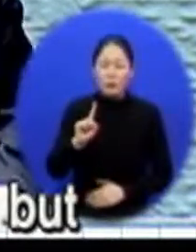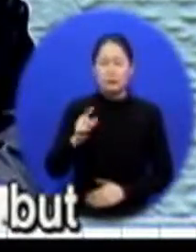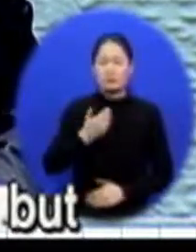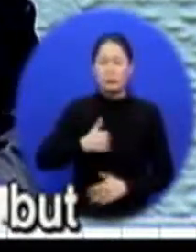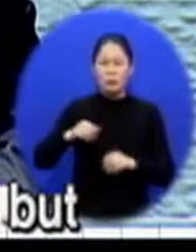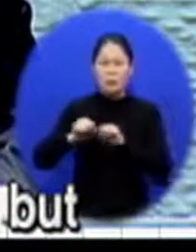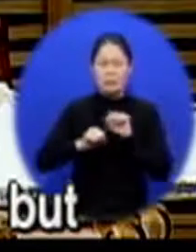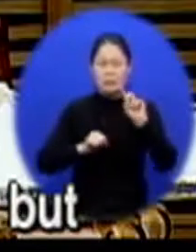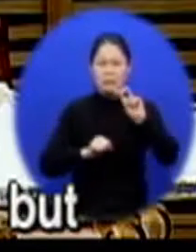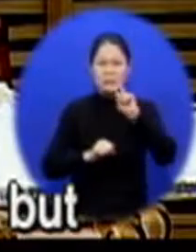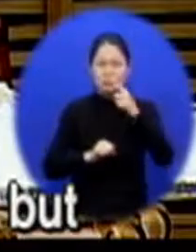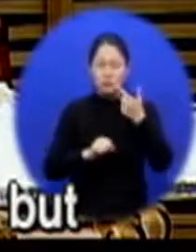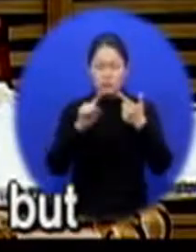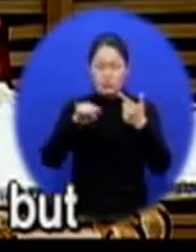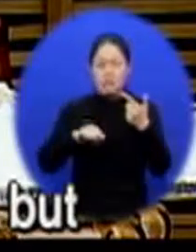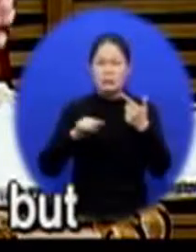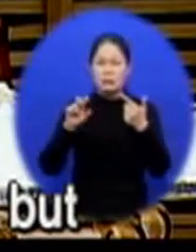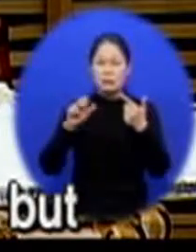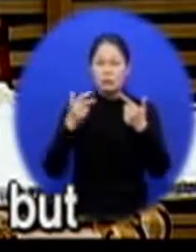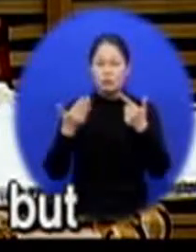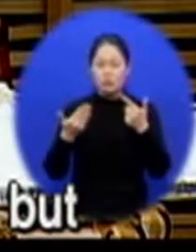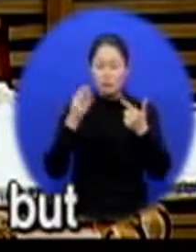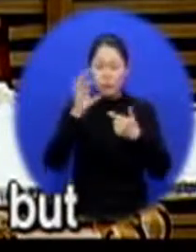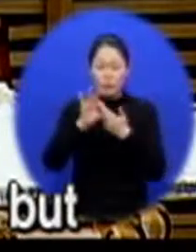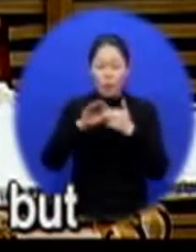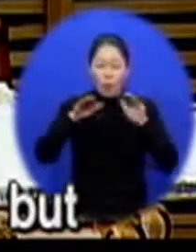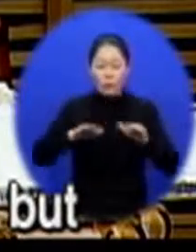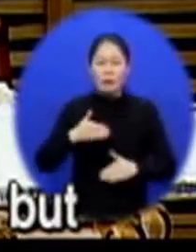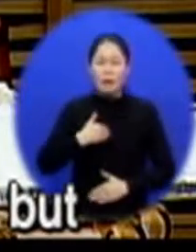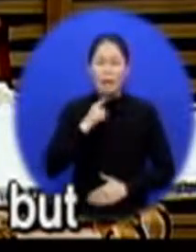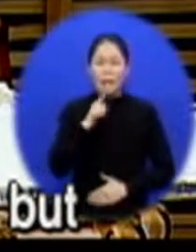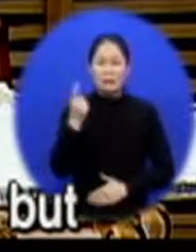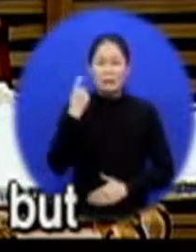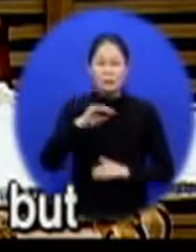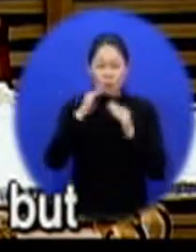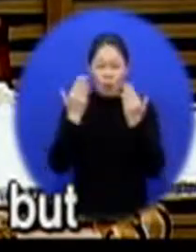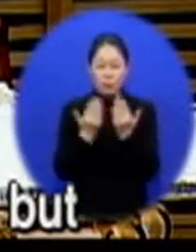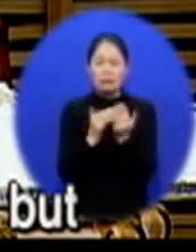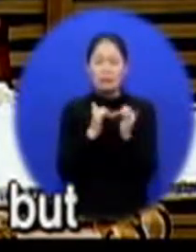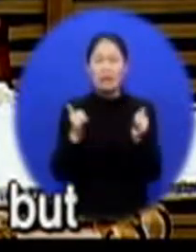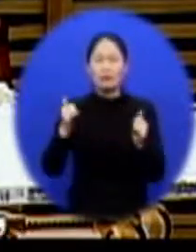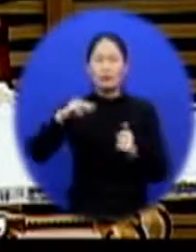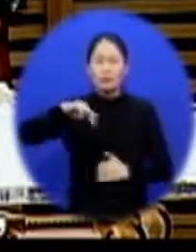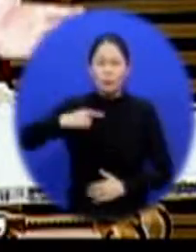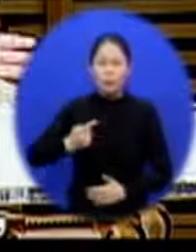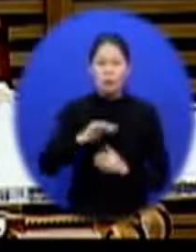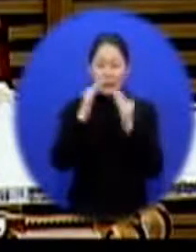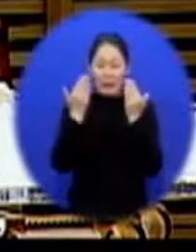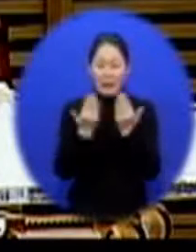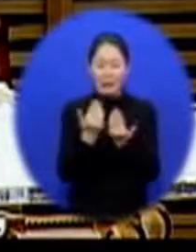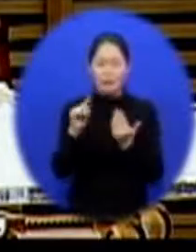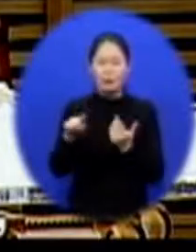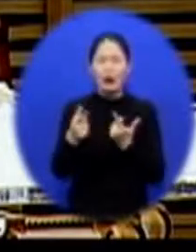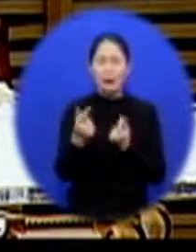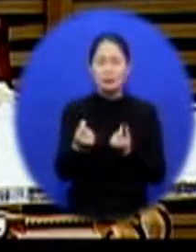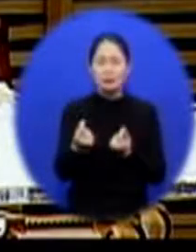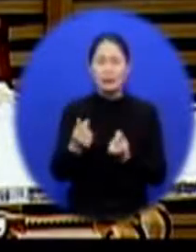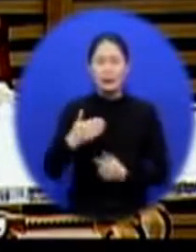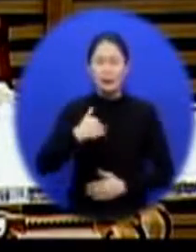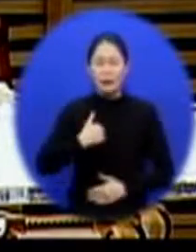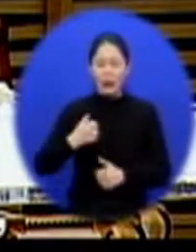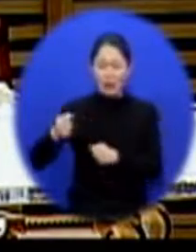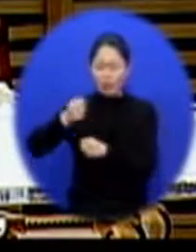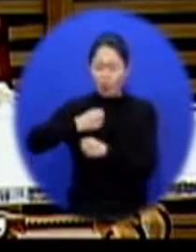26장 이 19절에 보면 오늘 내 말을 듣는 모든 사람도 다 이렇게 내가